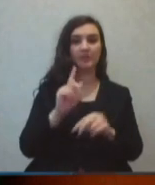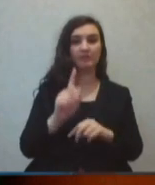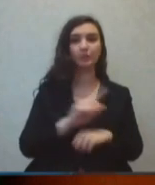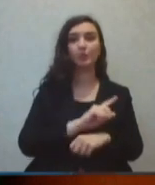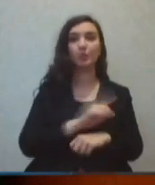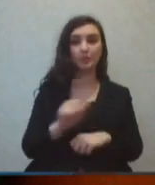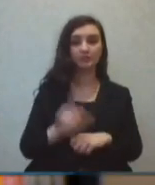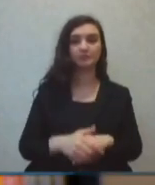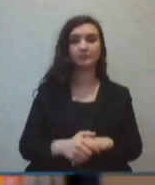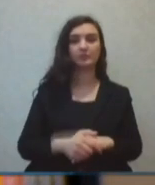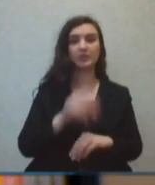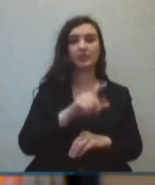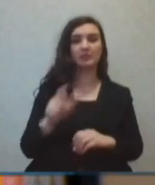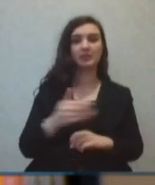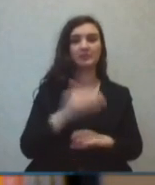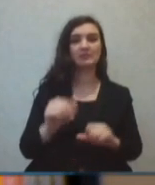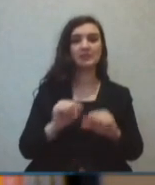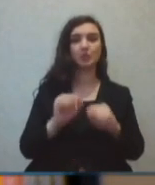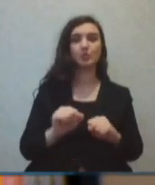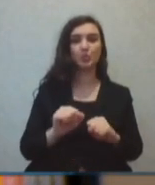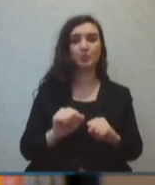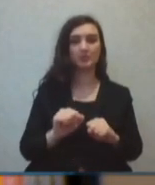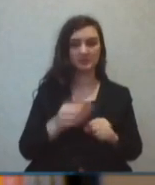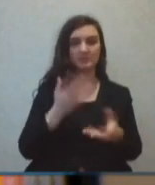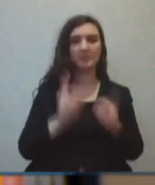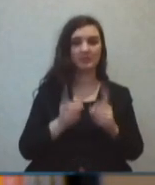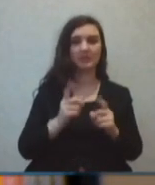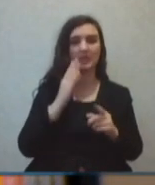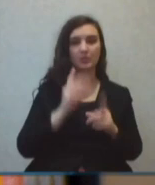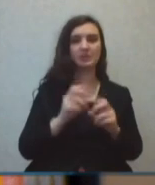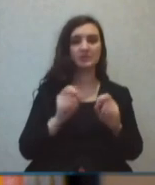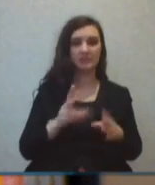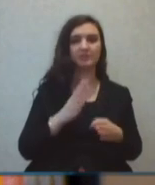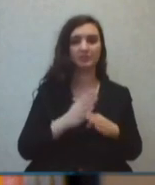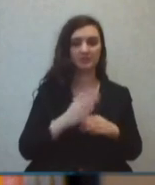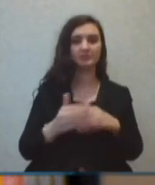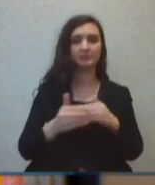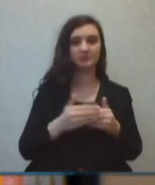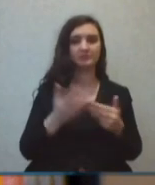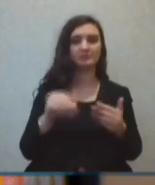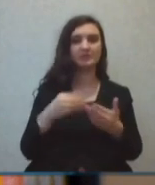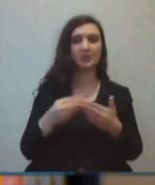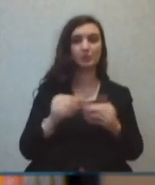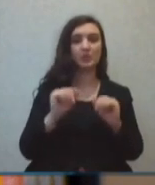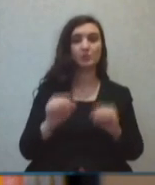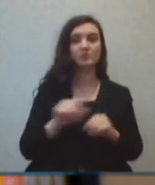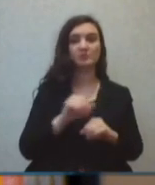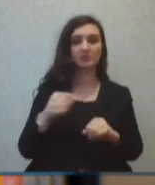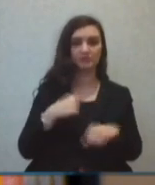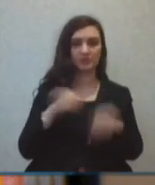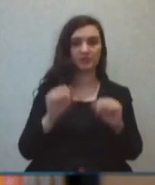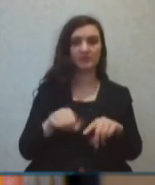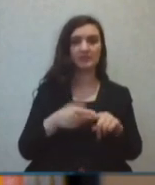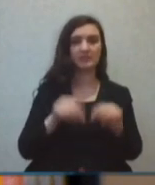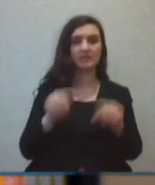რომ ადამიანების დაცულობას მართლა რეალურად საფრთხე კი შეექმნება ფინანსურ დაცულობას, მაგრამ ჩვენ შეგვიძლია